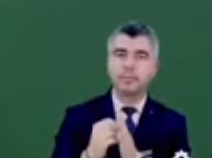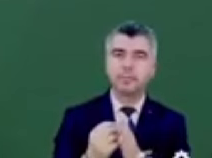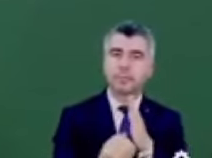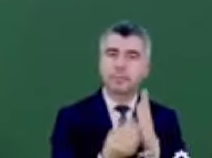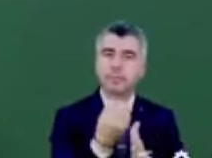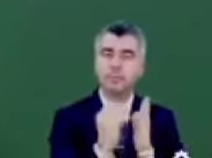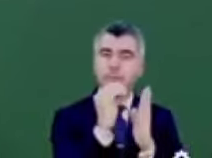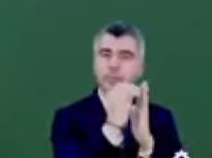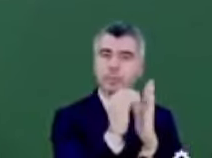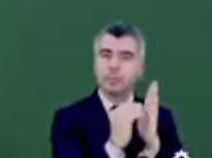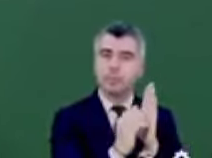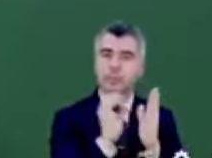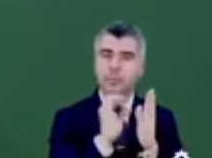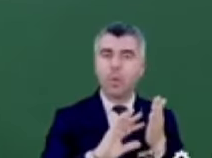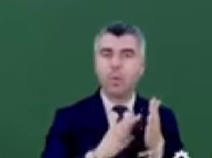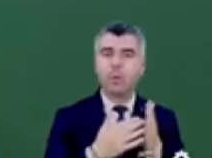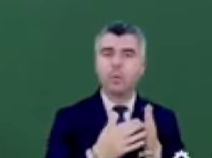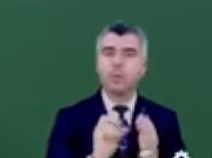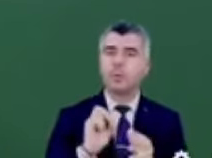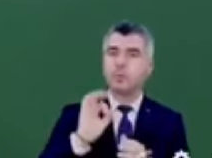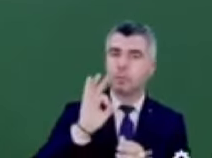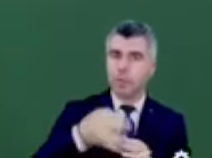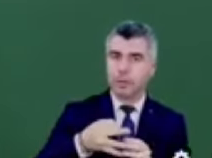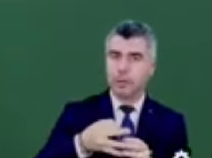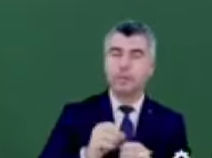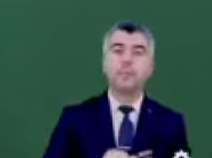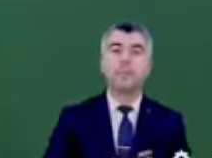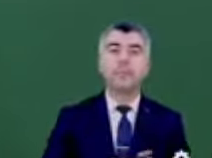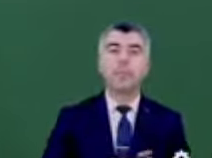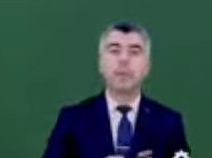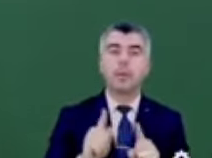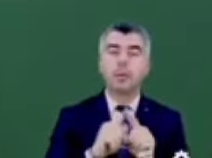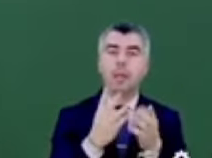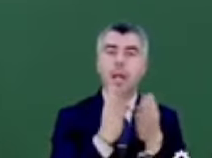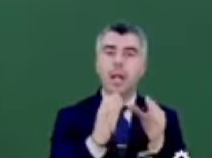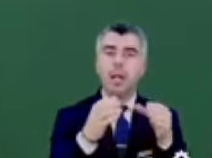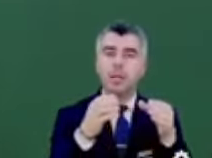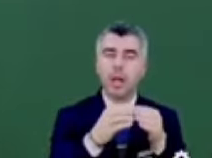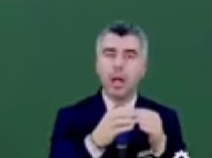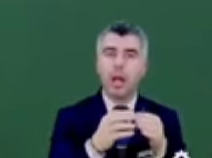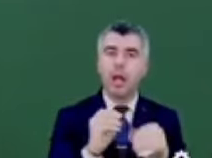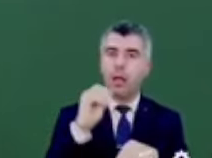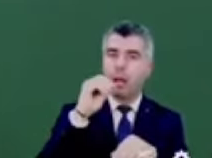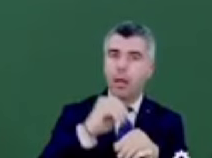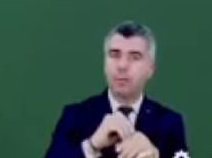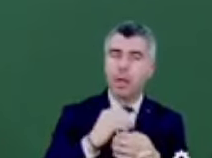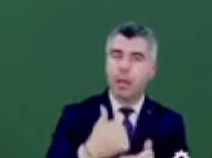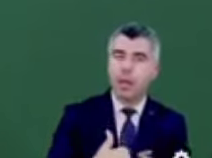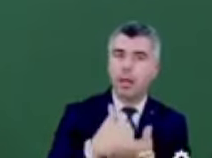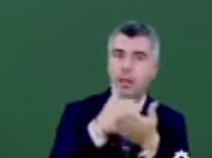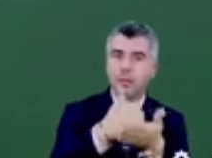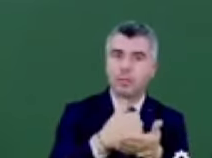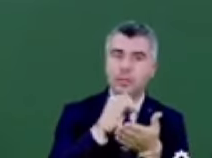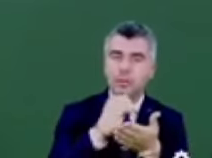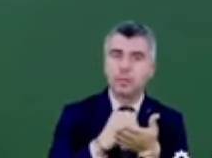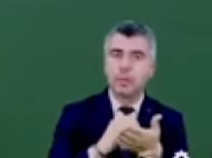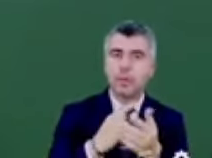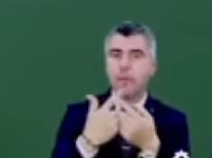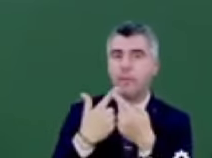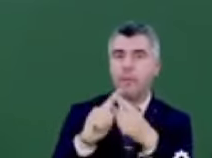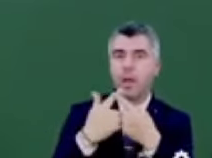تتعلق بالتحديد الدقيق لمهام اللجنه وتكريس المساهمه الفعليه للقطاعات